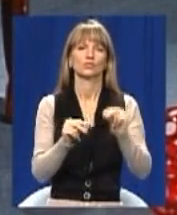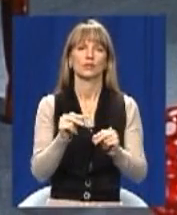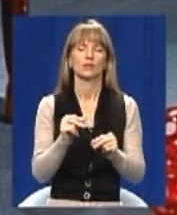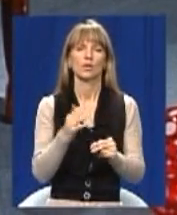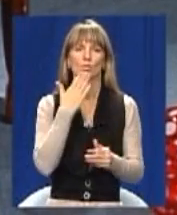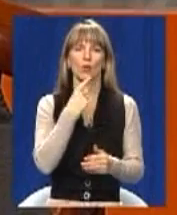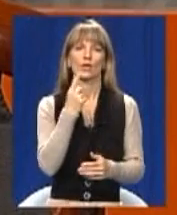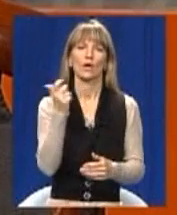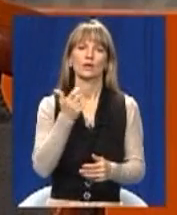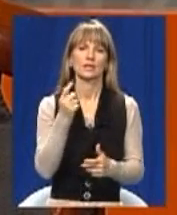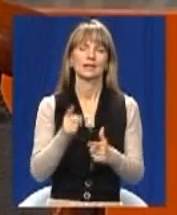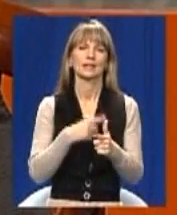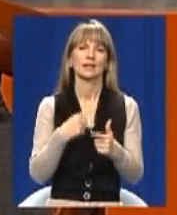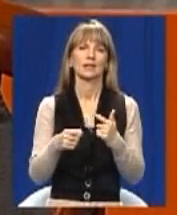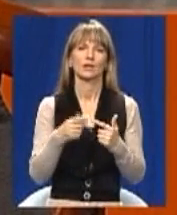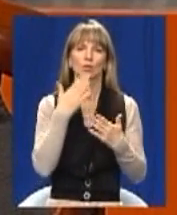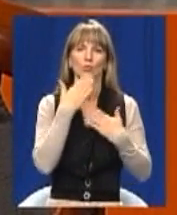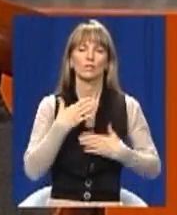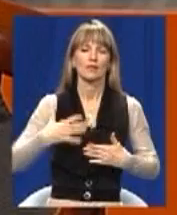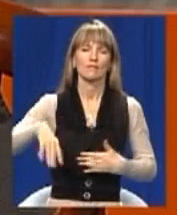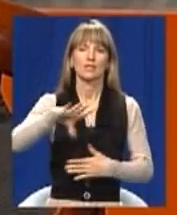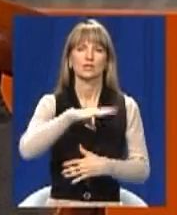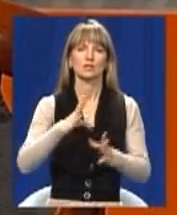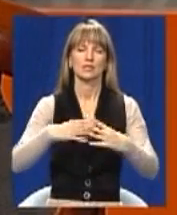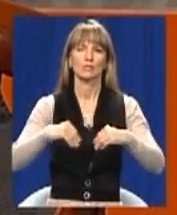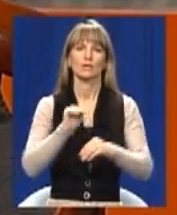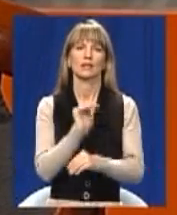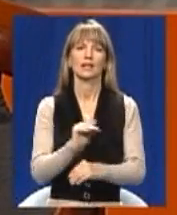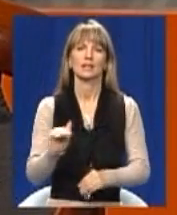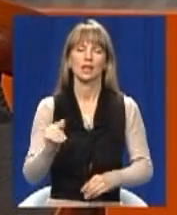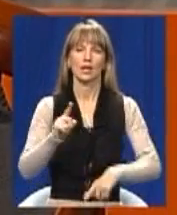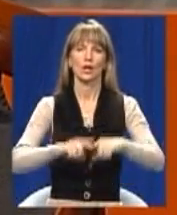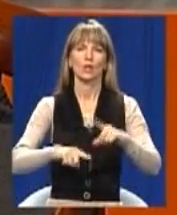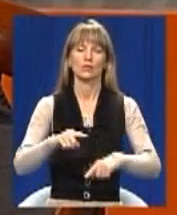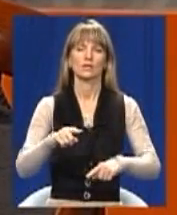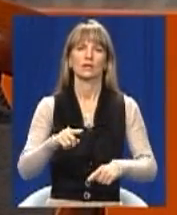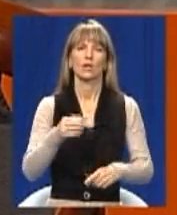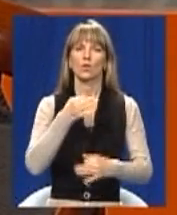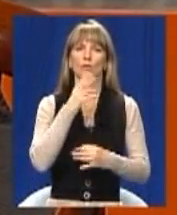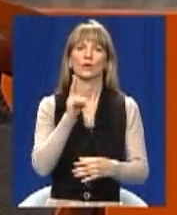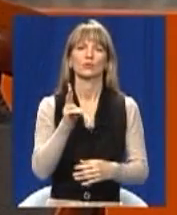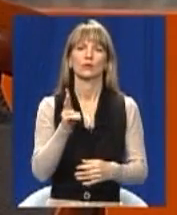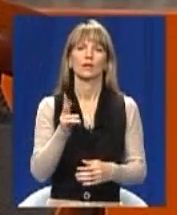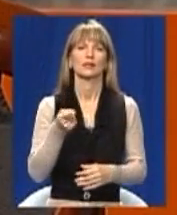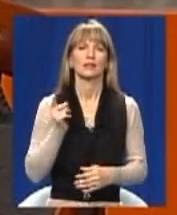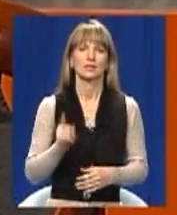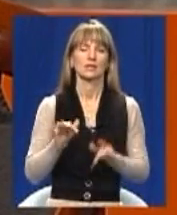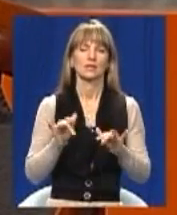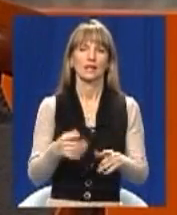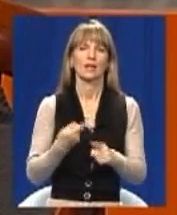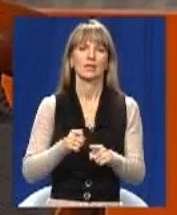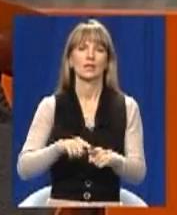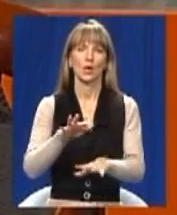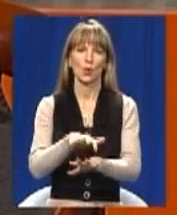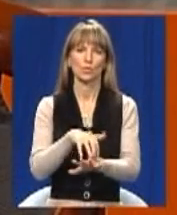одного господаря, чи вони обожнюють всю сім'ю, там, дітей, там, батьків, родичів, будь-хто прийде? Ні, на самом деле, ця